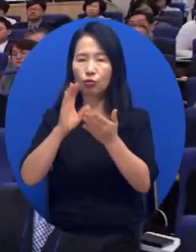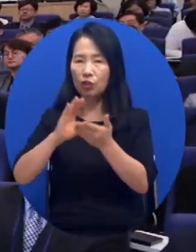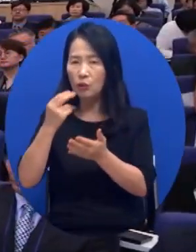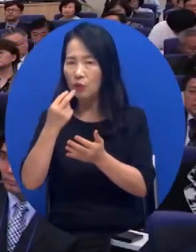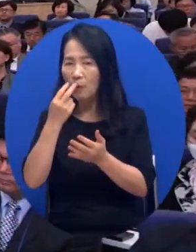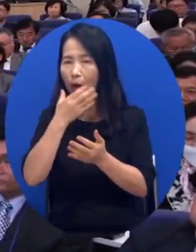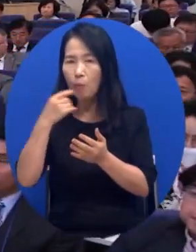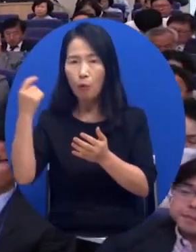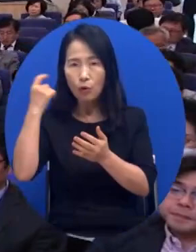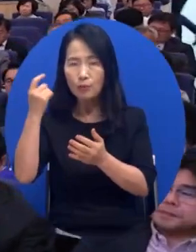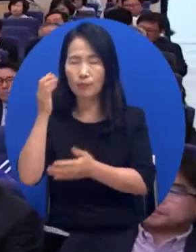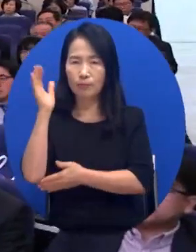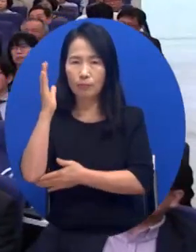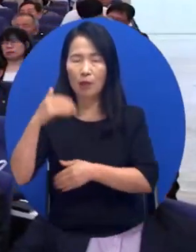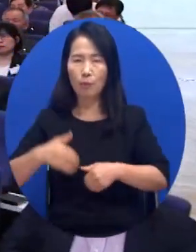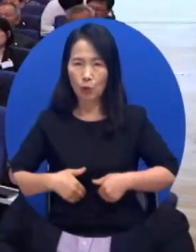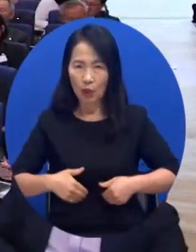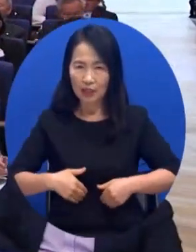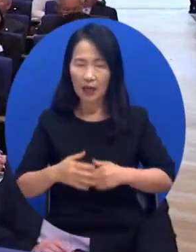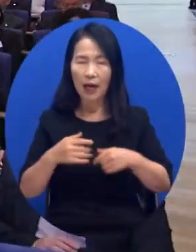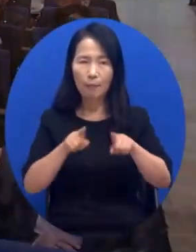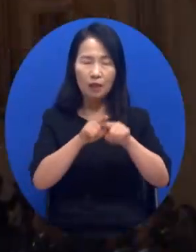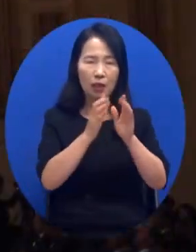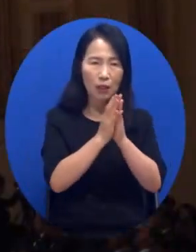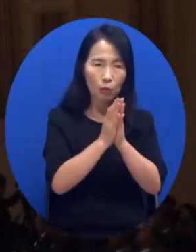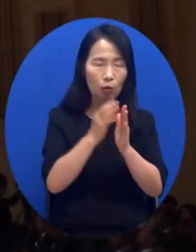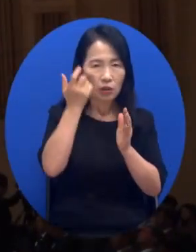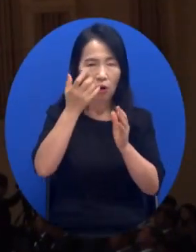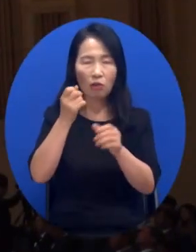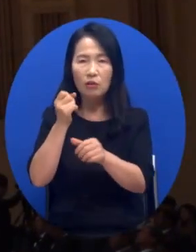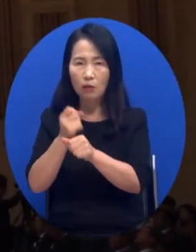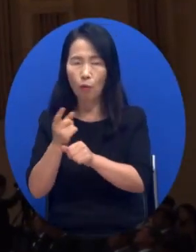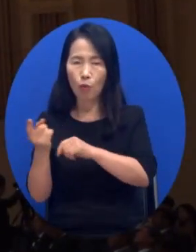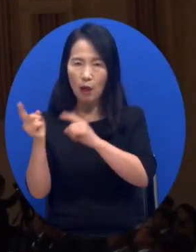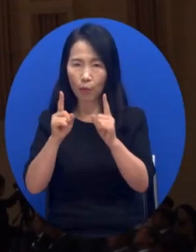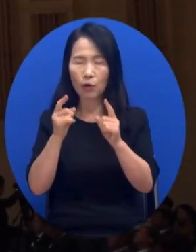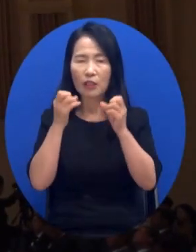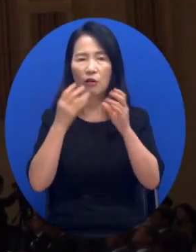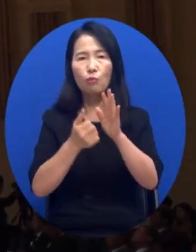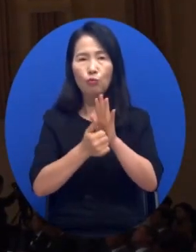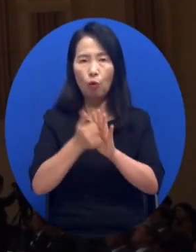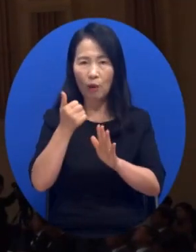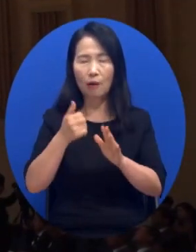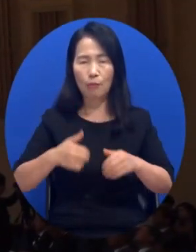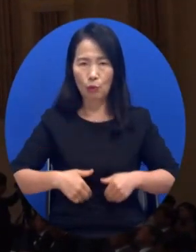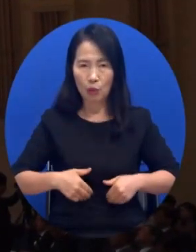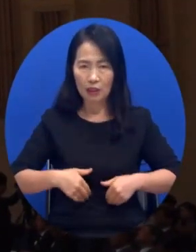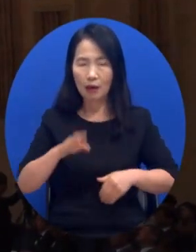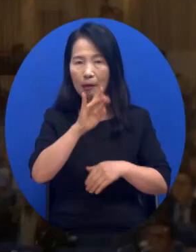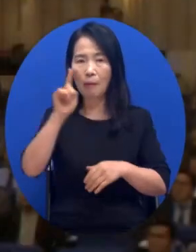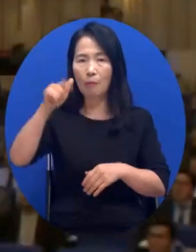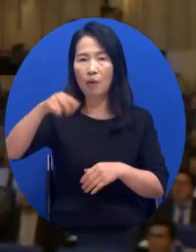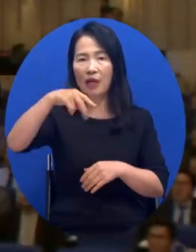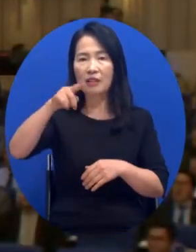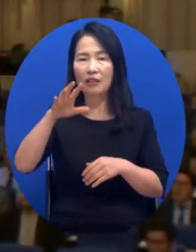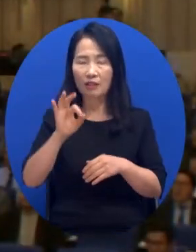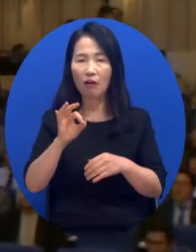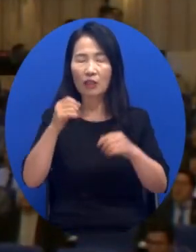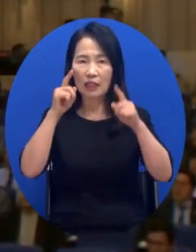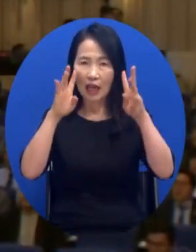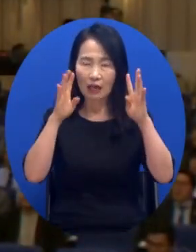한다, 함께 기도하며 영성을 회복하고 새로운 소망을 가져야 한다고 강조하는 백석대학교 장종현